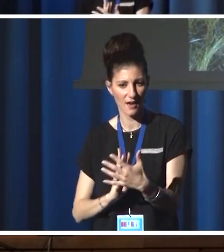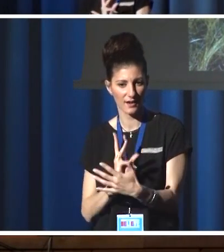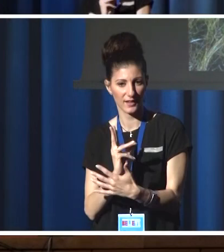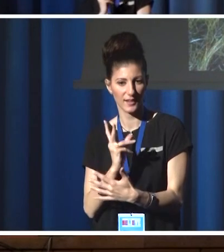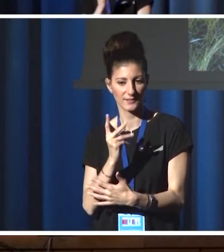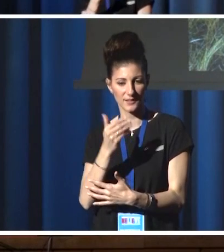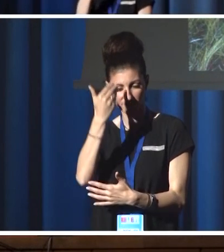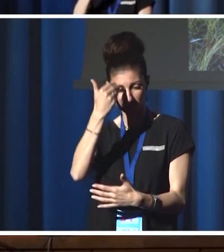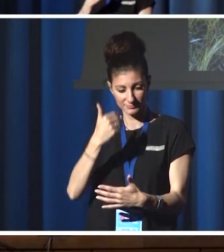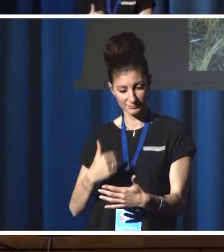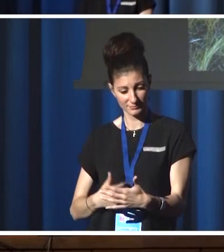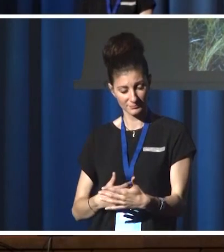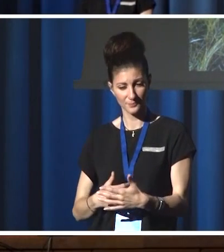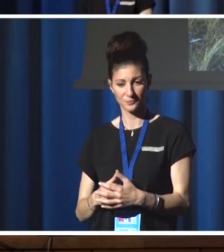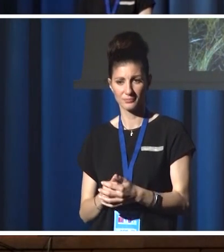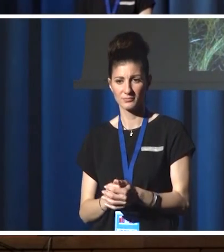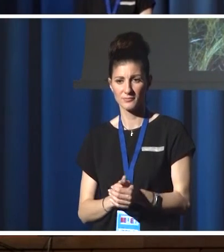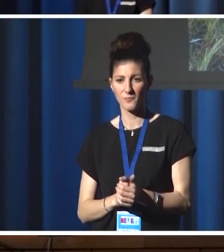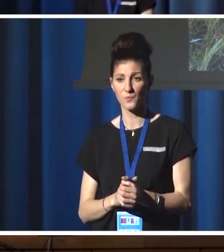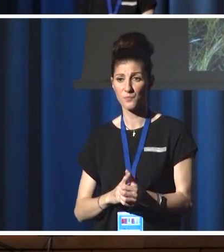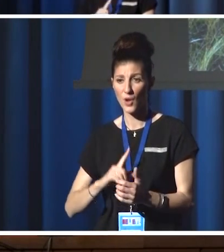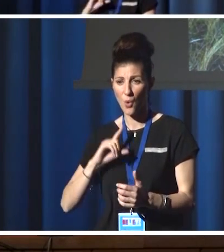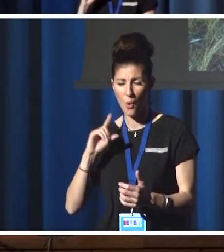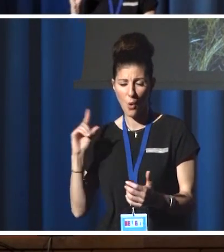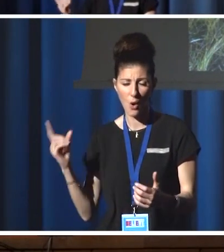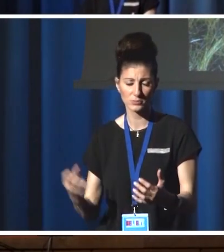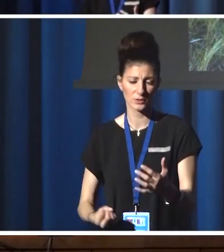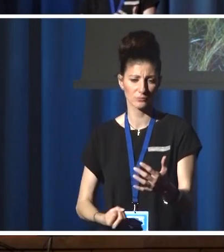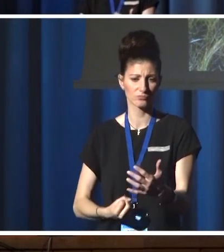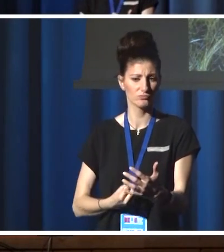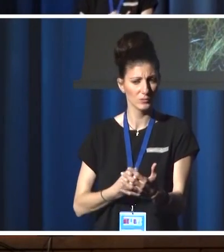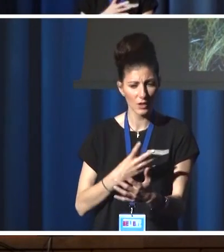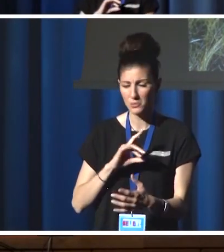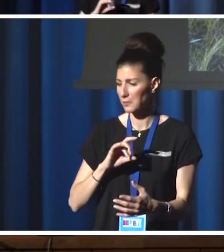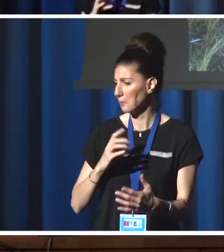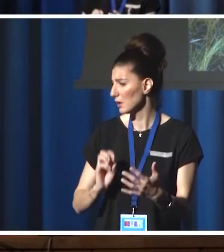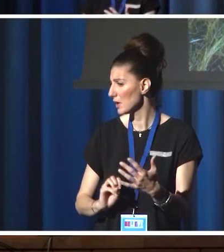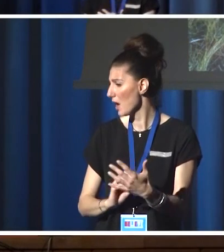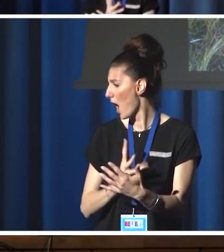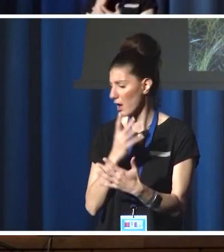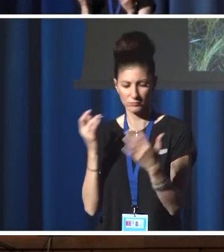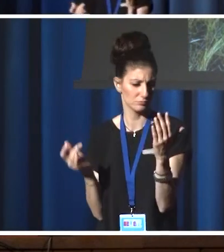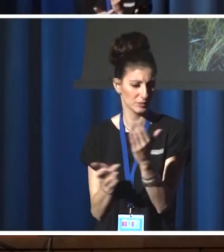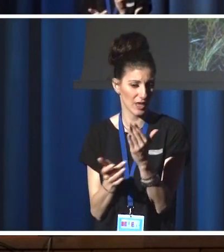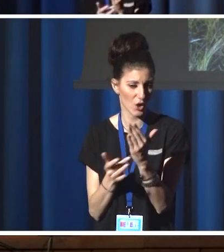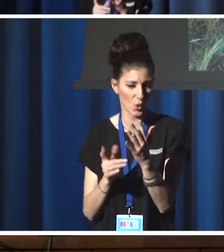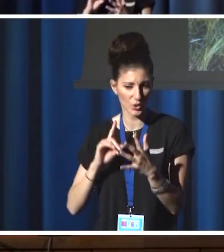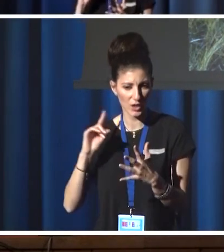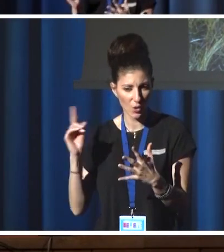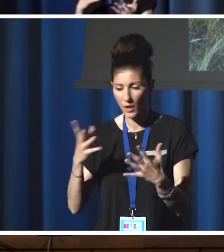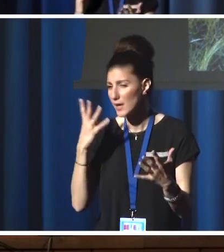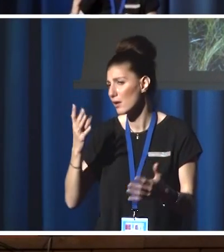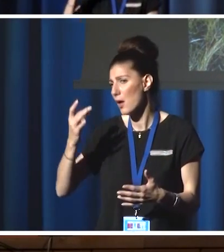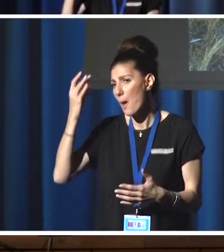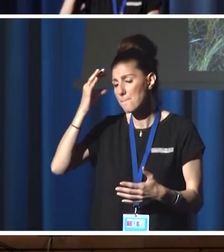άνοιξη οτιδήποτε οποιαδήποτε καινοτομία ή ανάπτυξη καιτο μία τεχνολογική ή πνευματική ανάπτυξη έχει